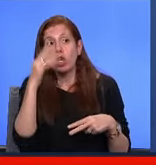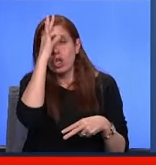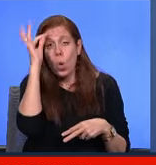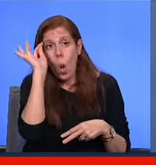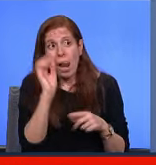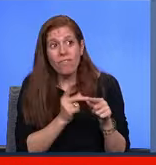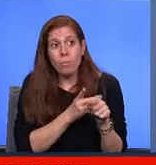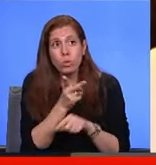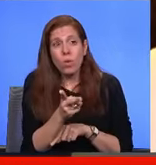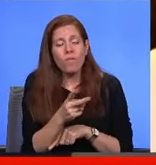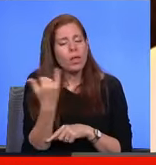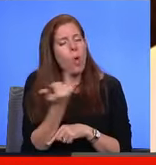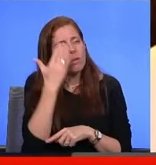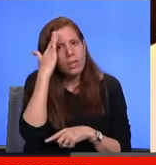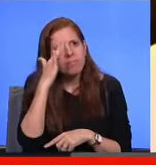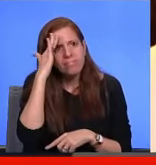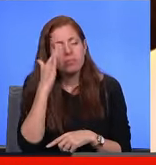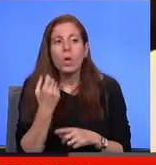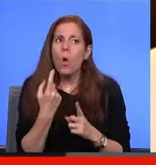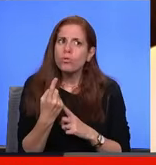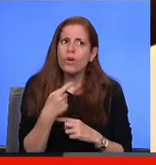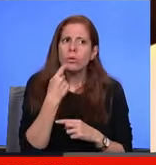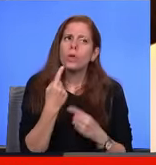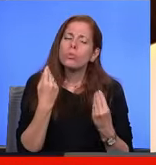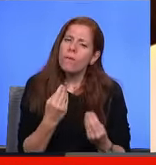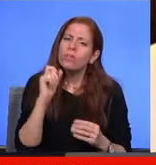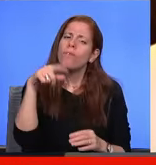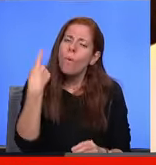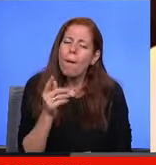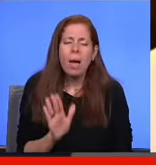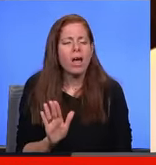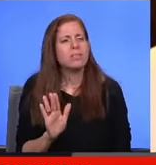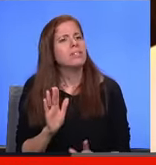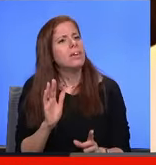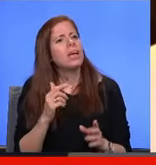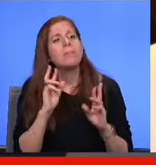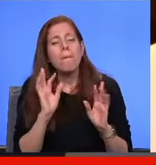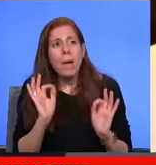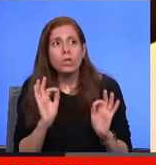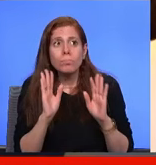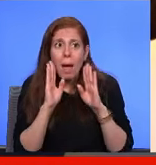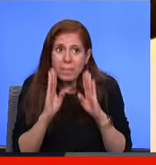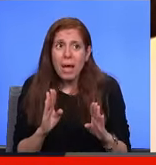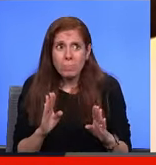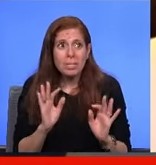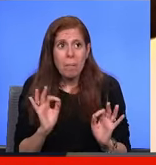מרפא. כל שבוע מחדש אני אומרת, טוב, זה שבוע הבא. אני ממש מאמינה בזה, ממש מאמינה.